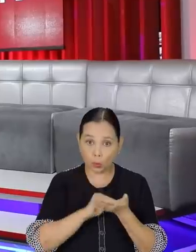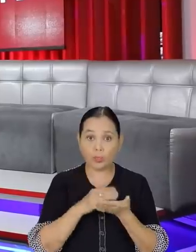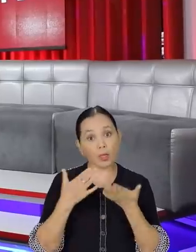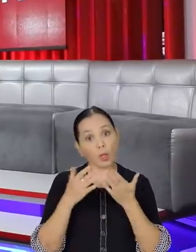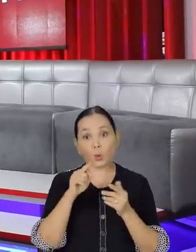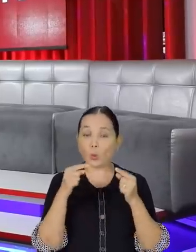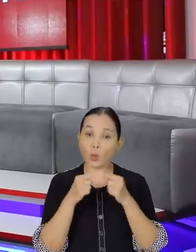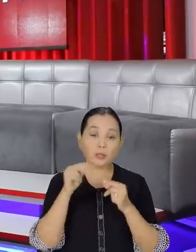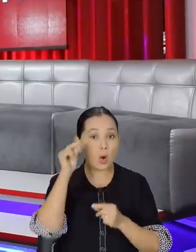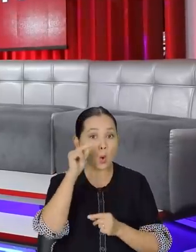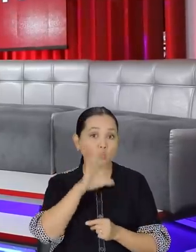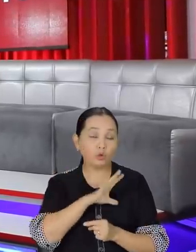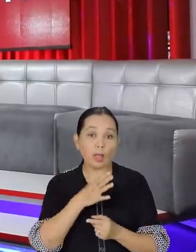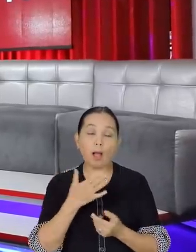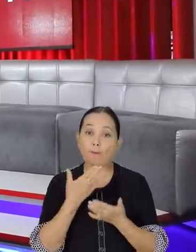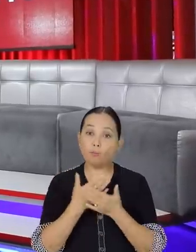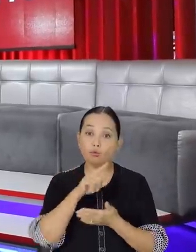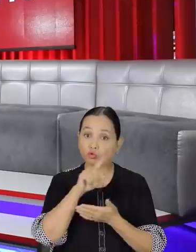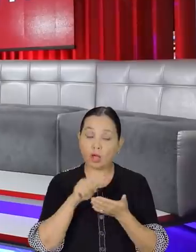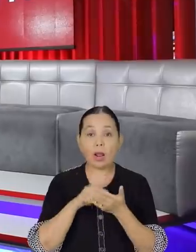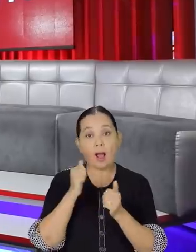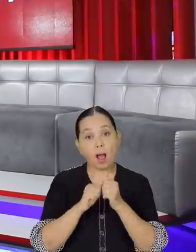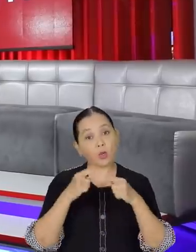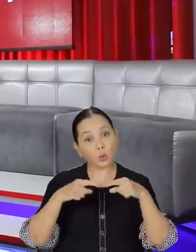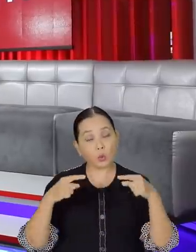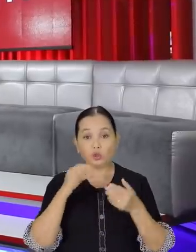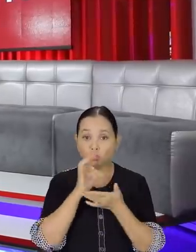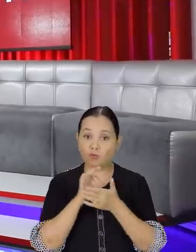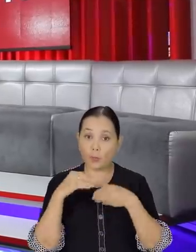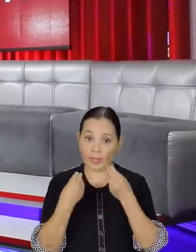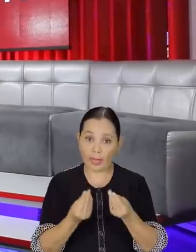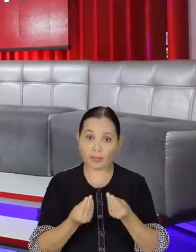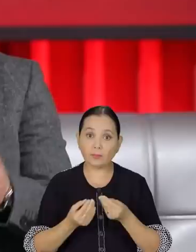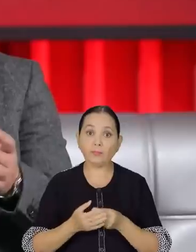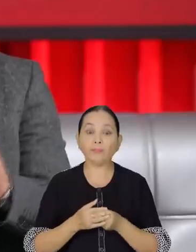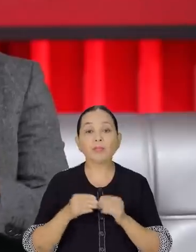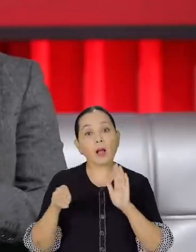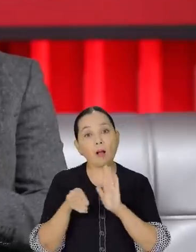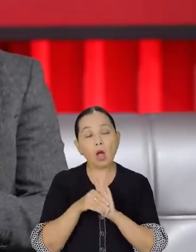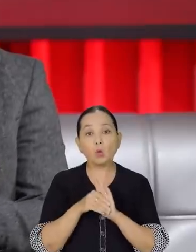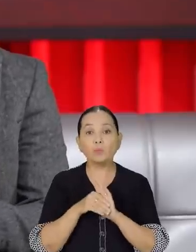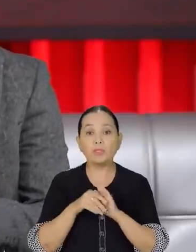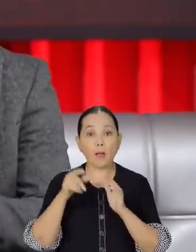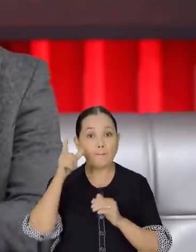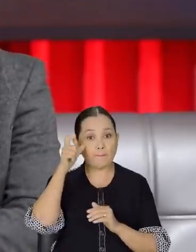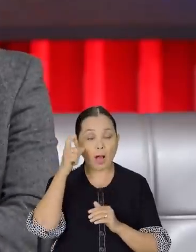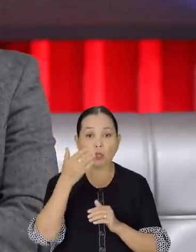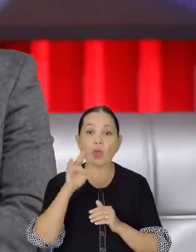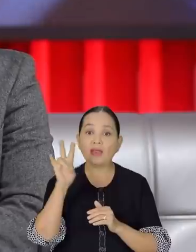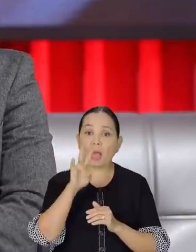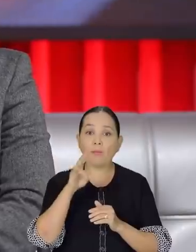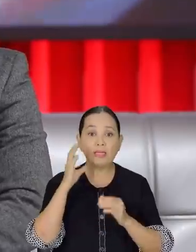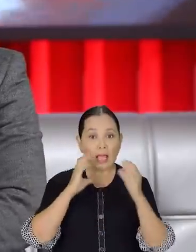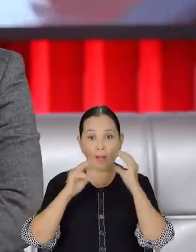yoki ular rostdan ham o'qishganmi? Bu savolga ham har kim turlicha javob beradi. Korrupsiya balosi namanganlik